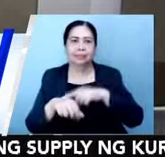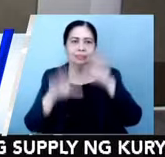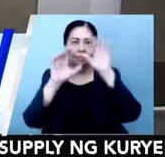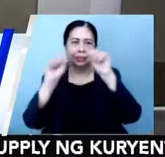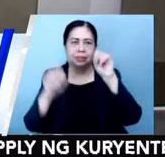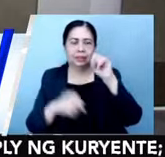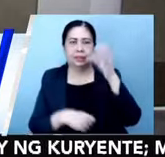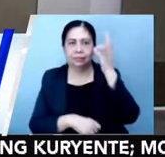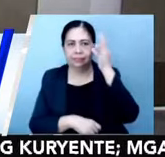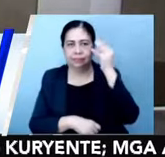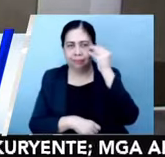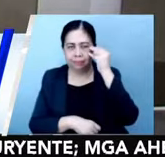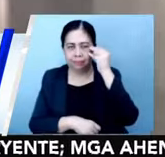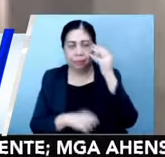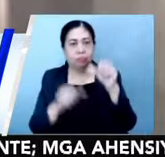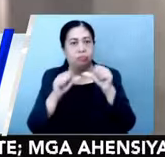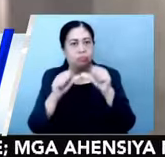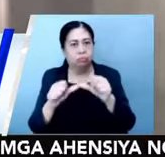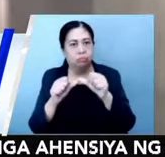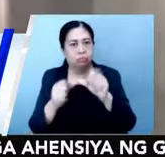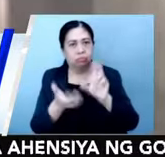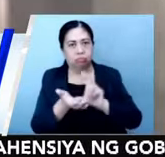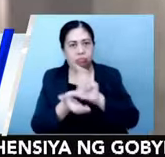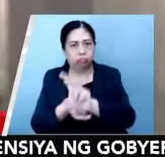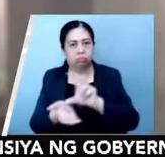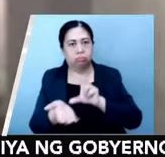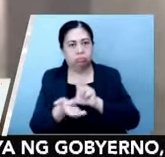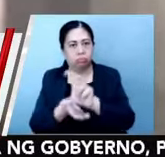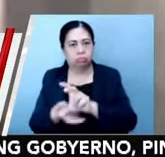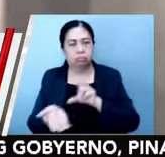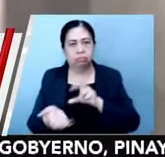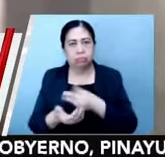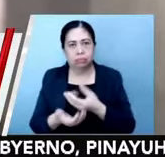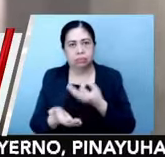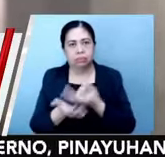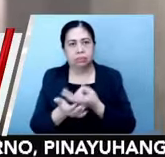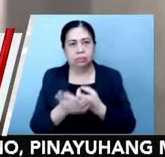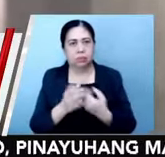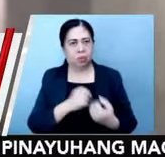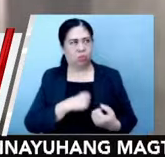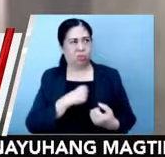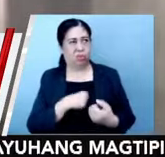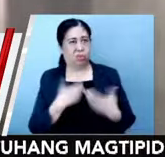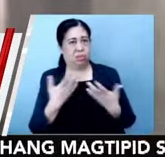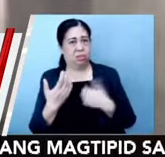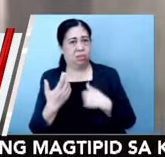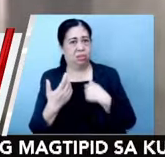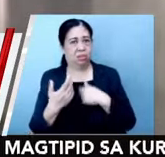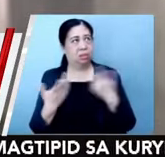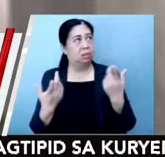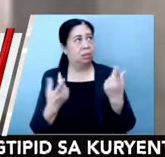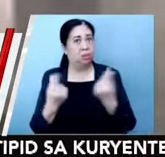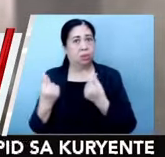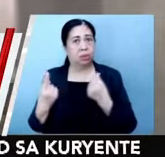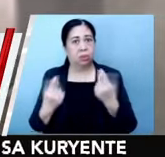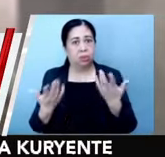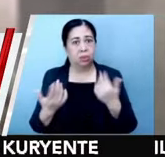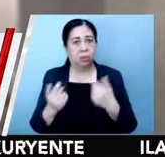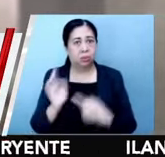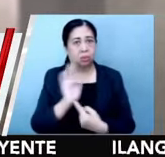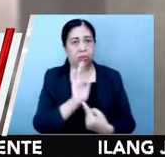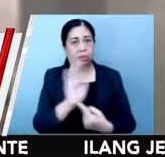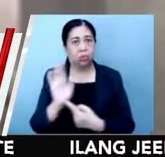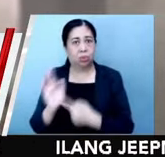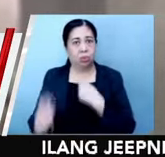mandato at pagpopondo sa komisyon. Kung titingnan natin, apology na ba yun? Ito ba ang mga aktibidades na nagpapakita na sorry rin